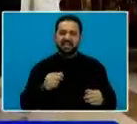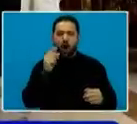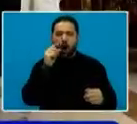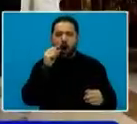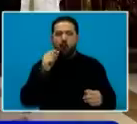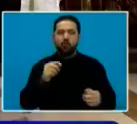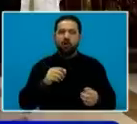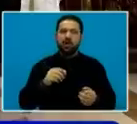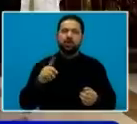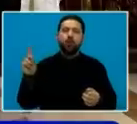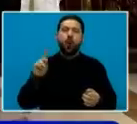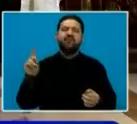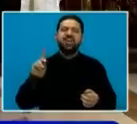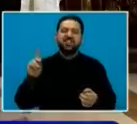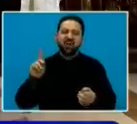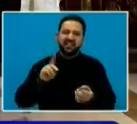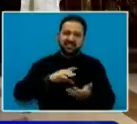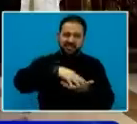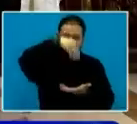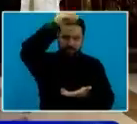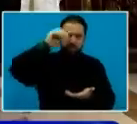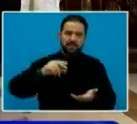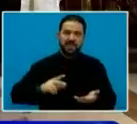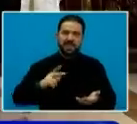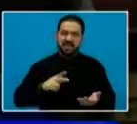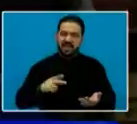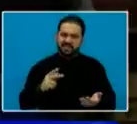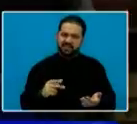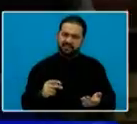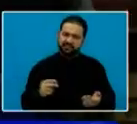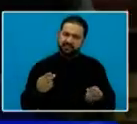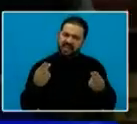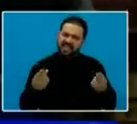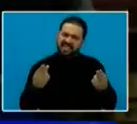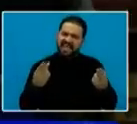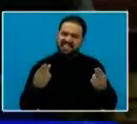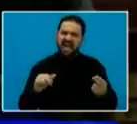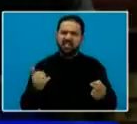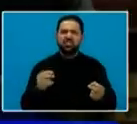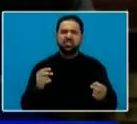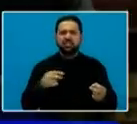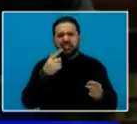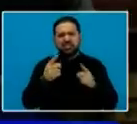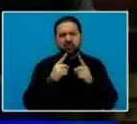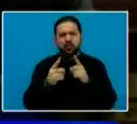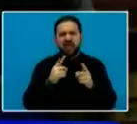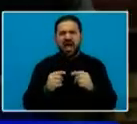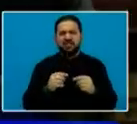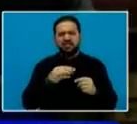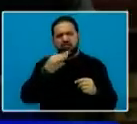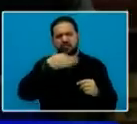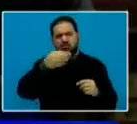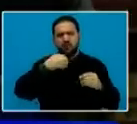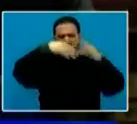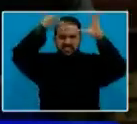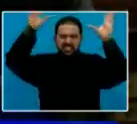Omul duhovnicesc e foarte interesantă și discutată sintagma Sfântului Apostol